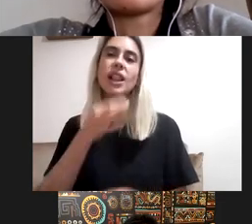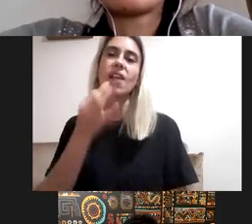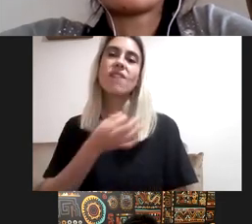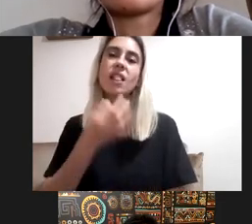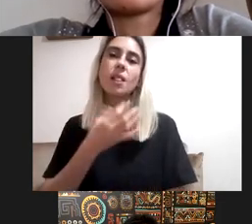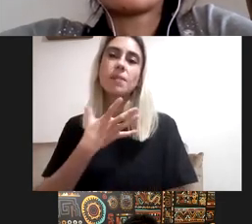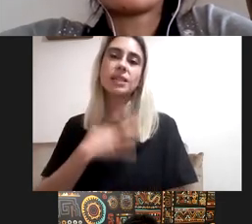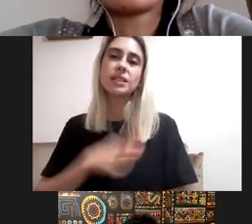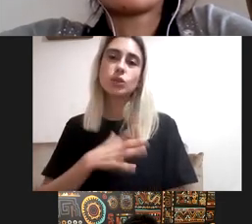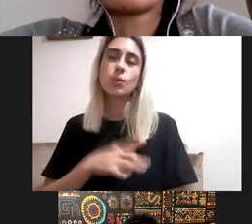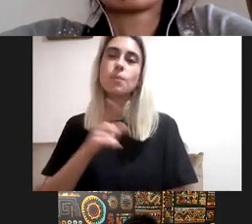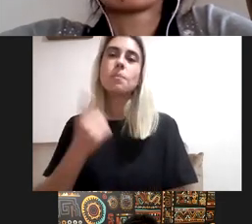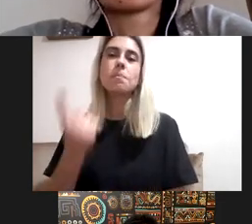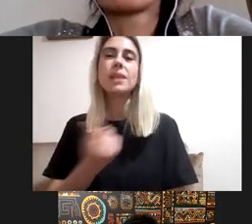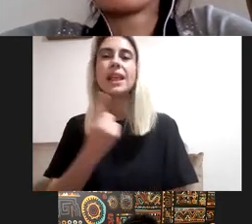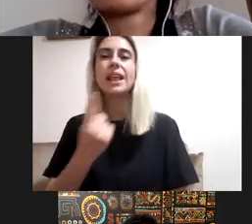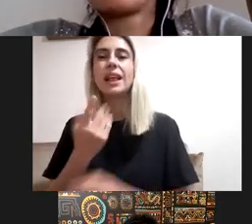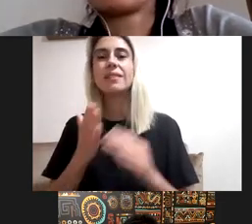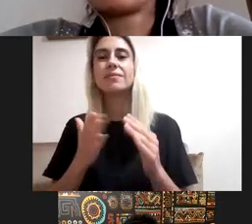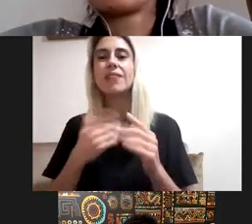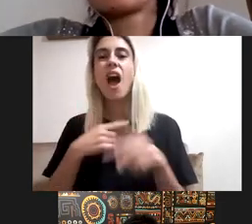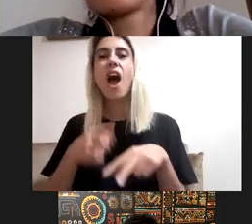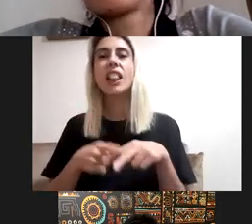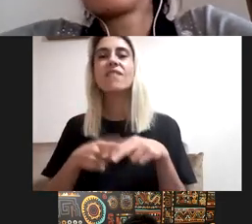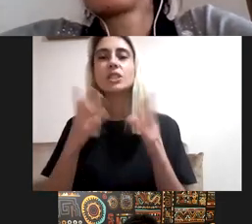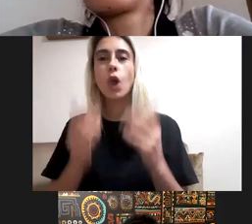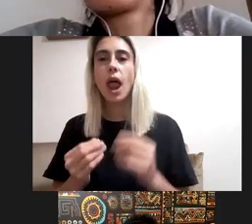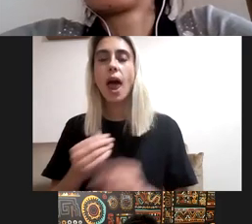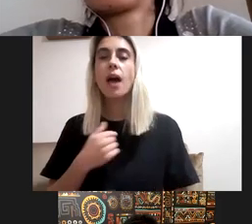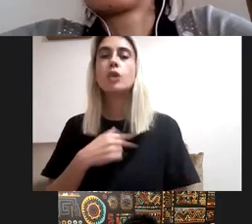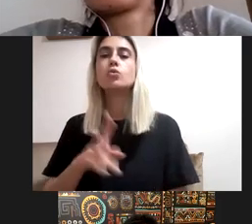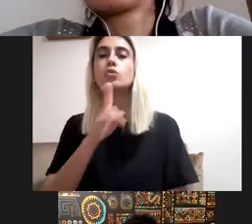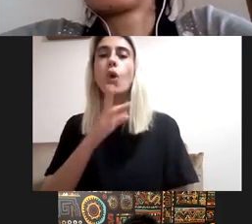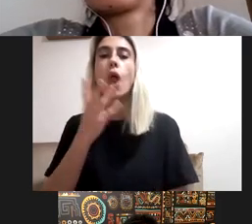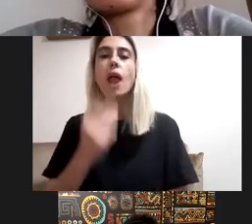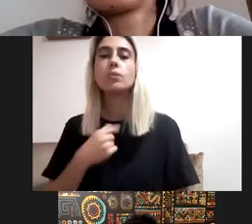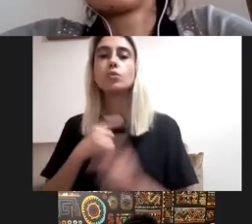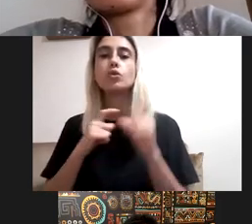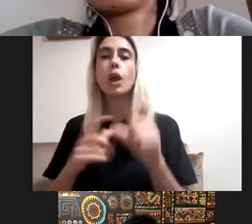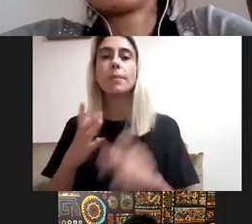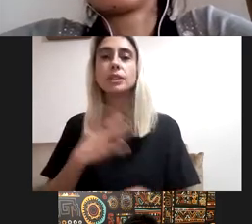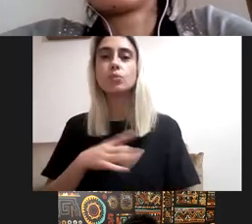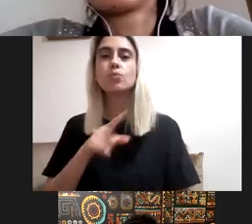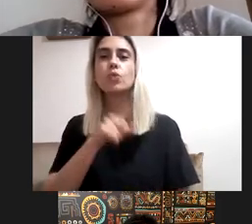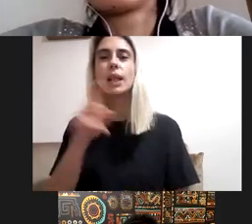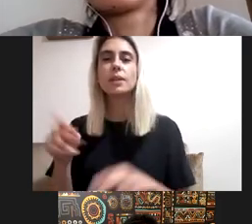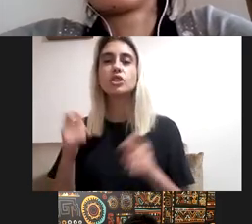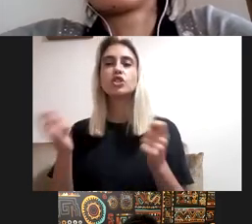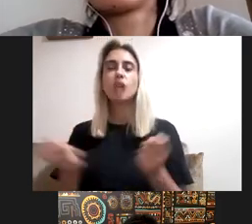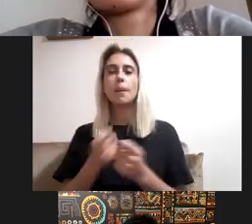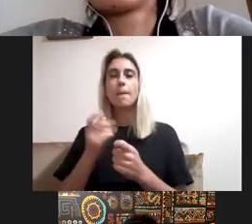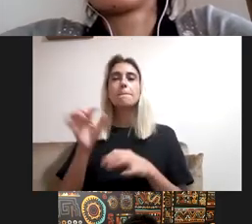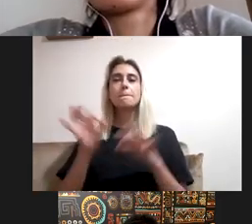bir ucundan kıyısına aktivist olarak. Son olarak şunu da sormak istiyorum. Bu tür çalışmalar